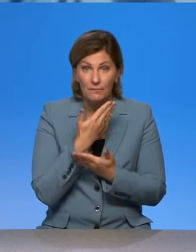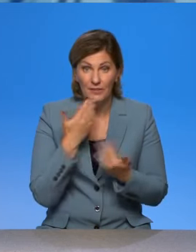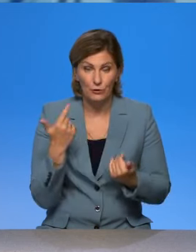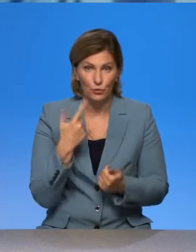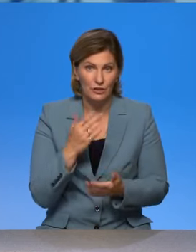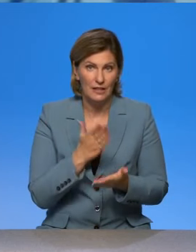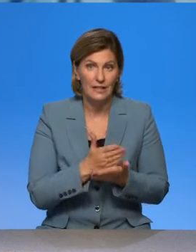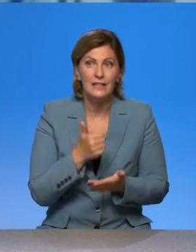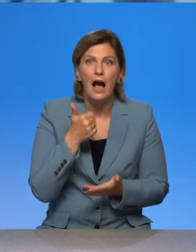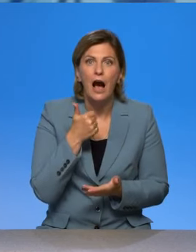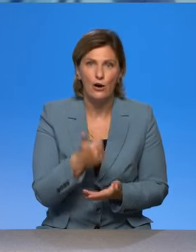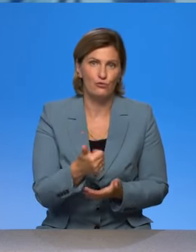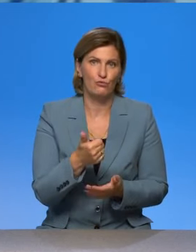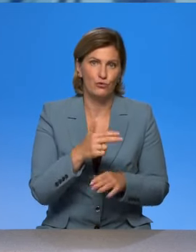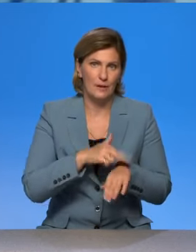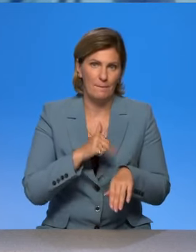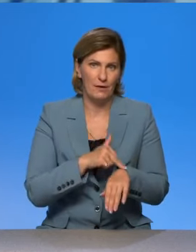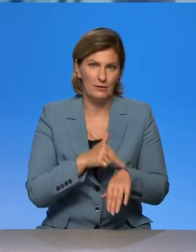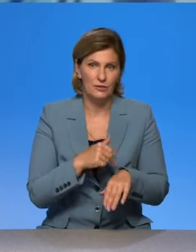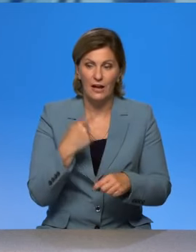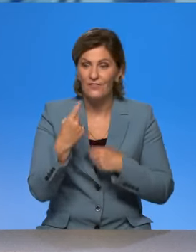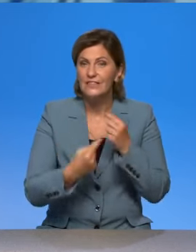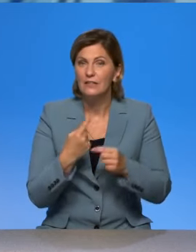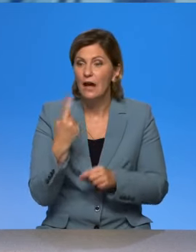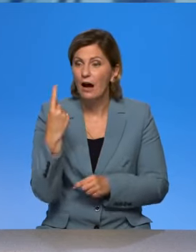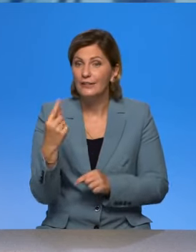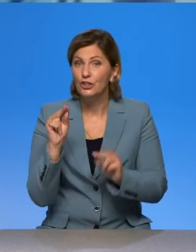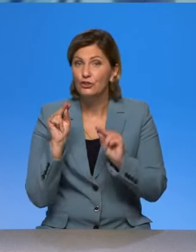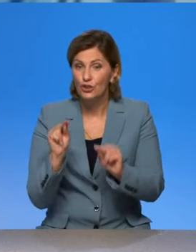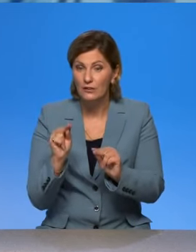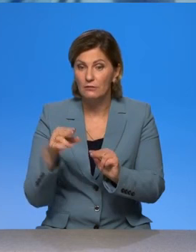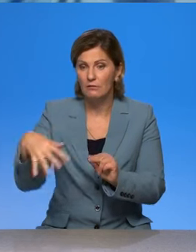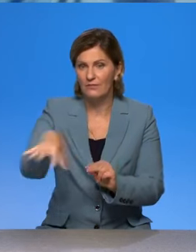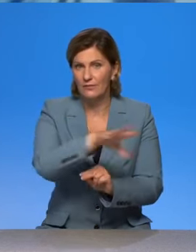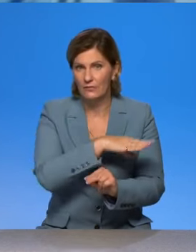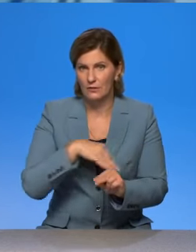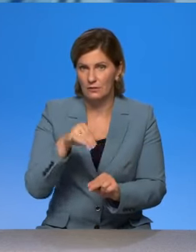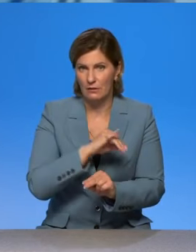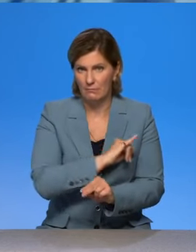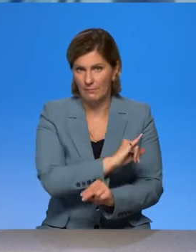милиционеры, полицейские. То есть всегда один честный, а остальные все плохие.